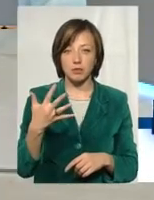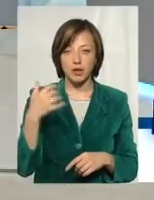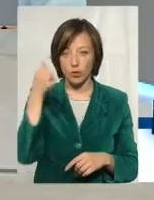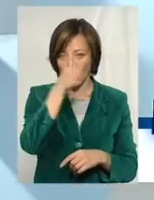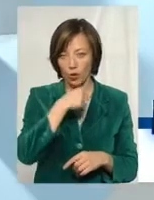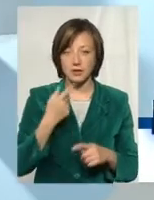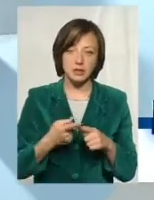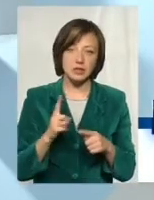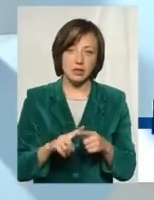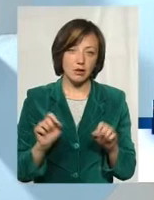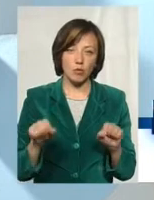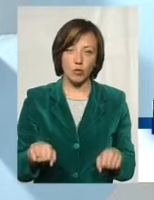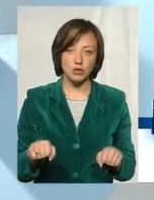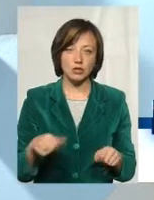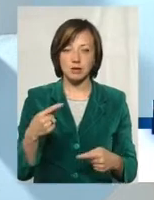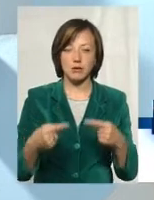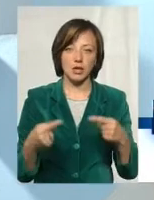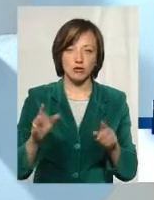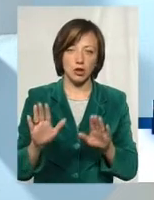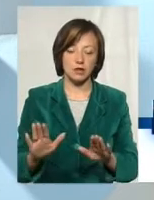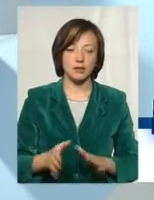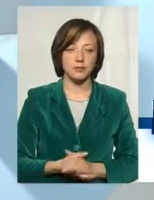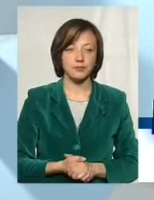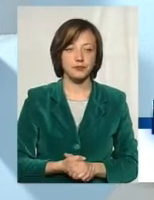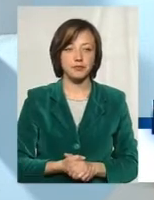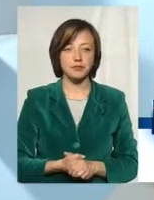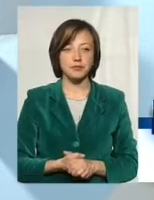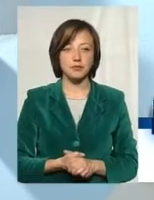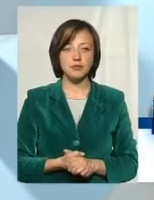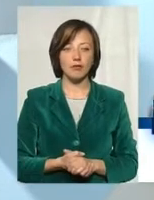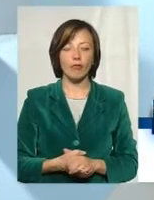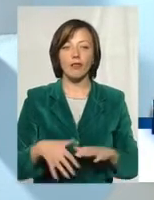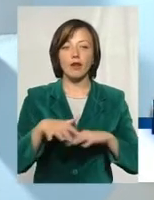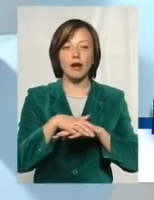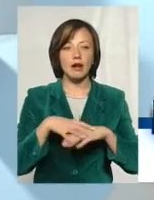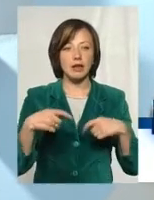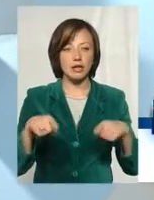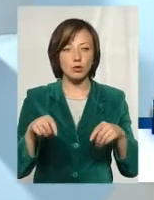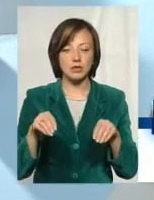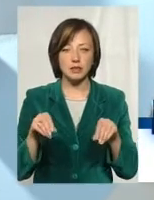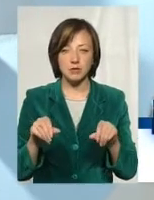25 років. Це можна сперечатися. Цей ринок землі і